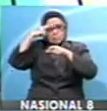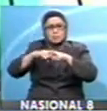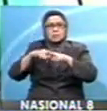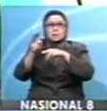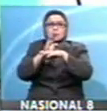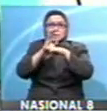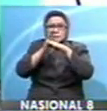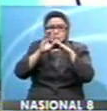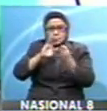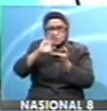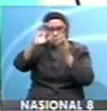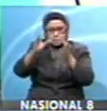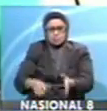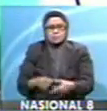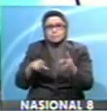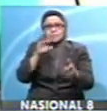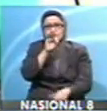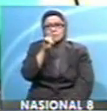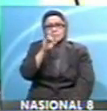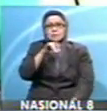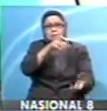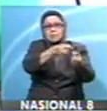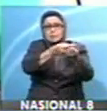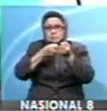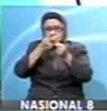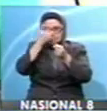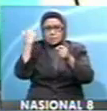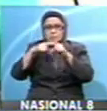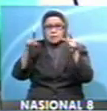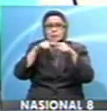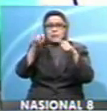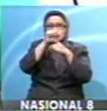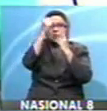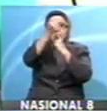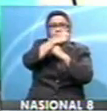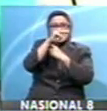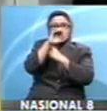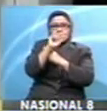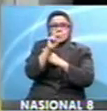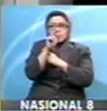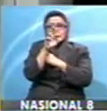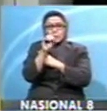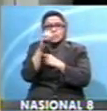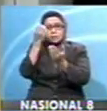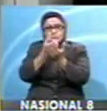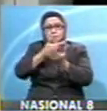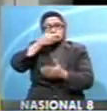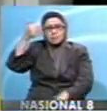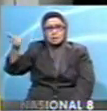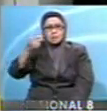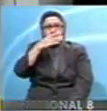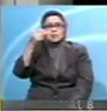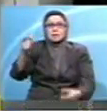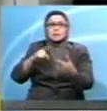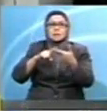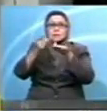Beliau berkata fdi ditarik hasil daripada dasar makroekonomi yang baik faktor yang dimiliki Malaysia selain persekitaran perniagaan